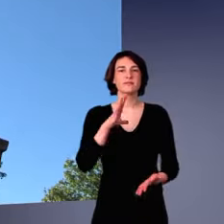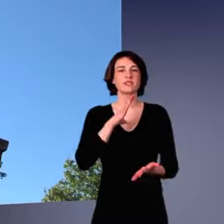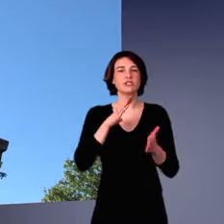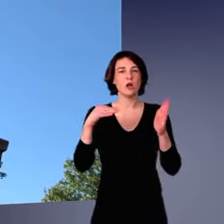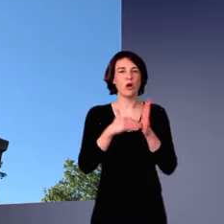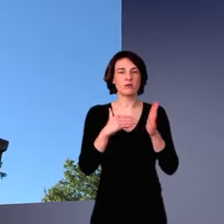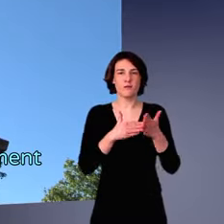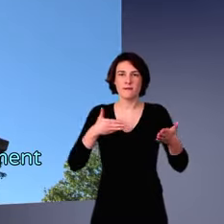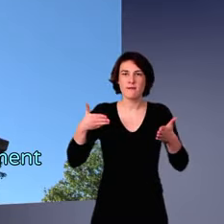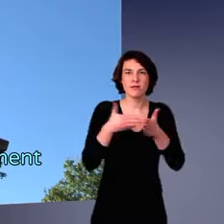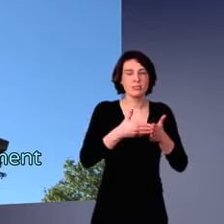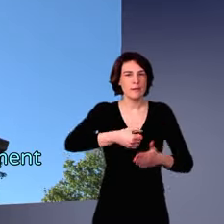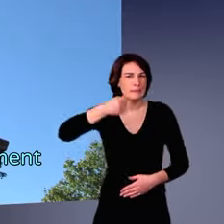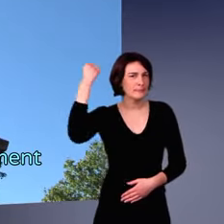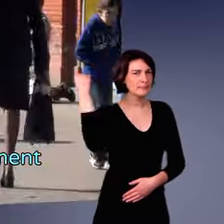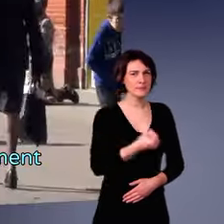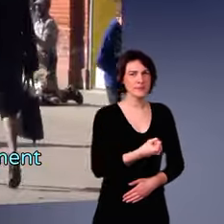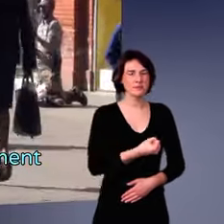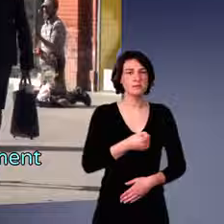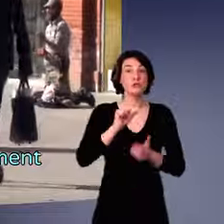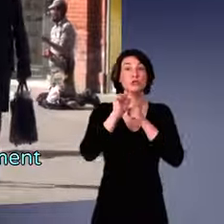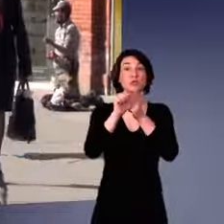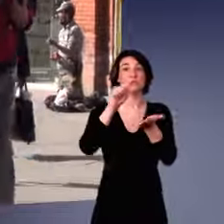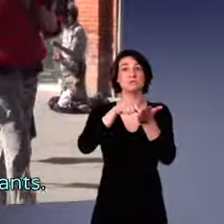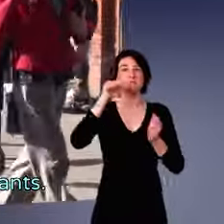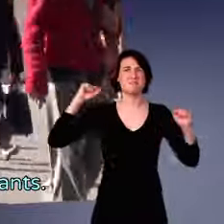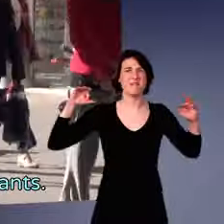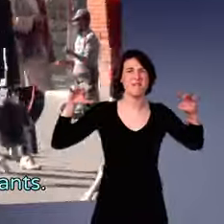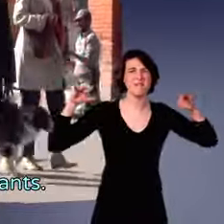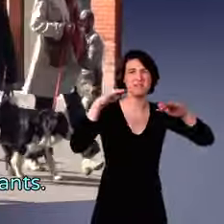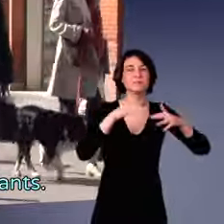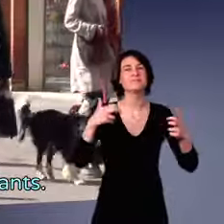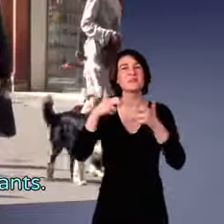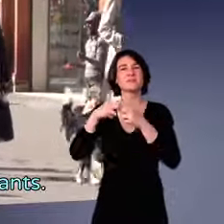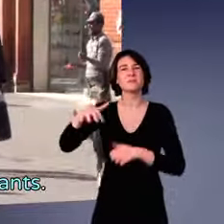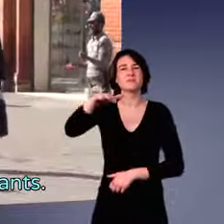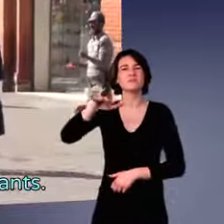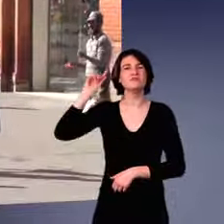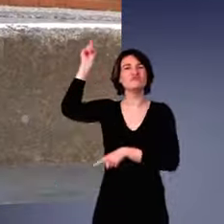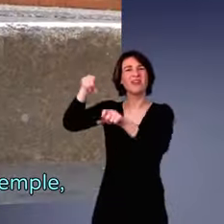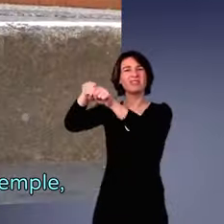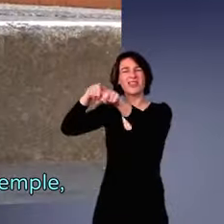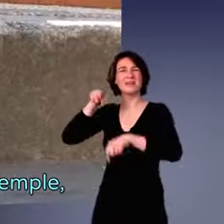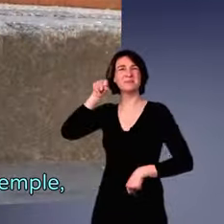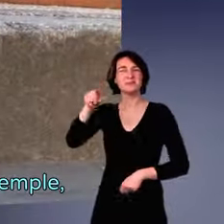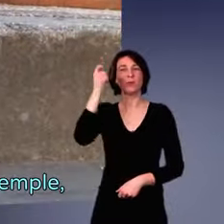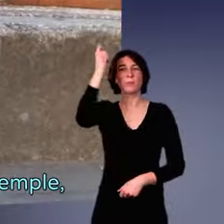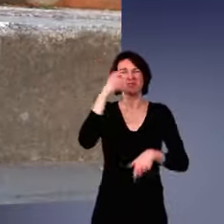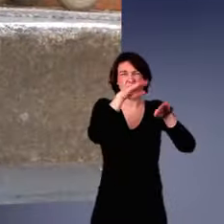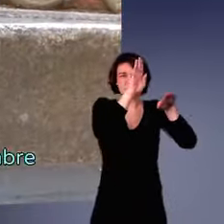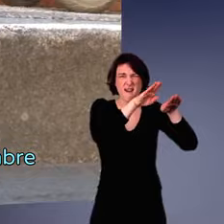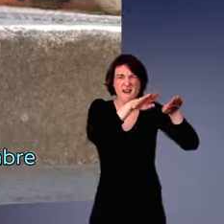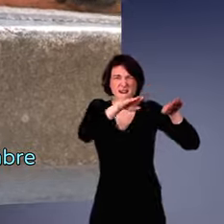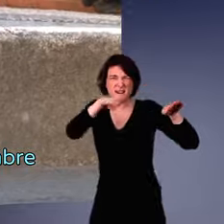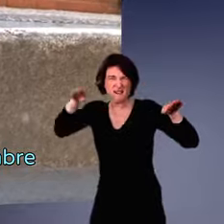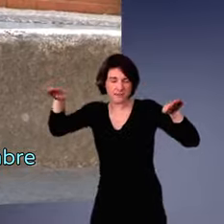accessibilité il subsiste encore évidemment des points noirs même au niveau de pôle d'échange important la place jeanarc par exemple